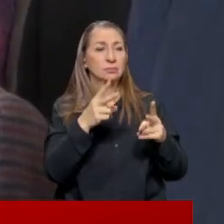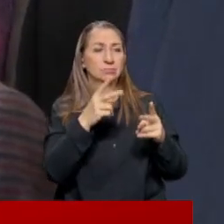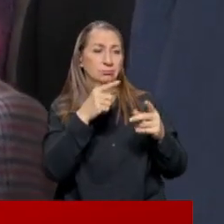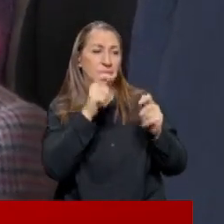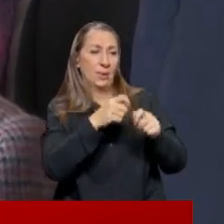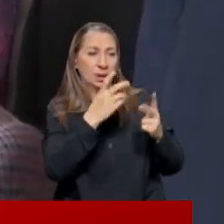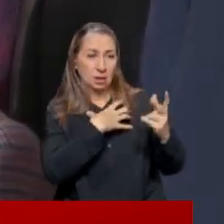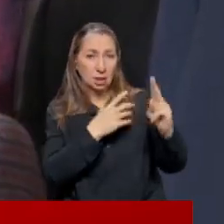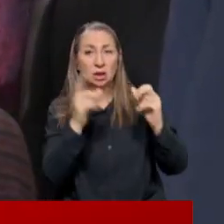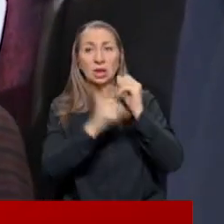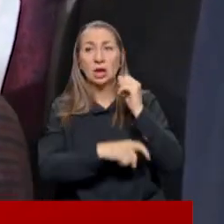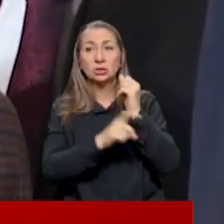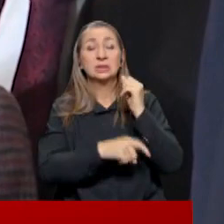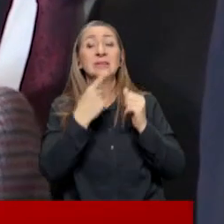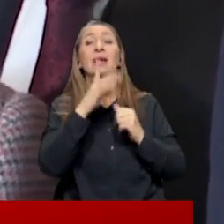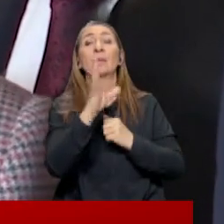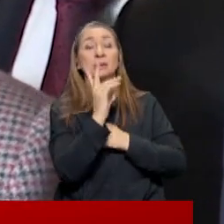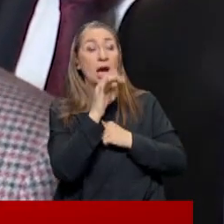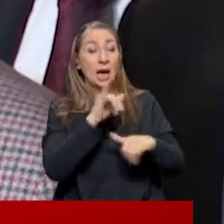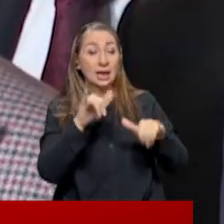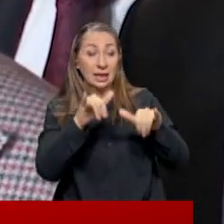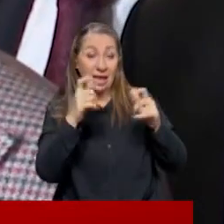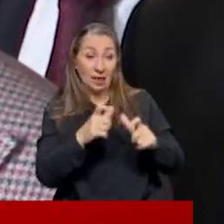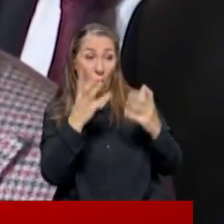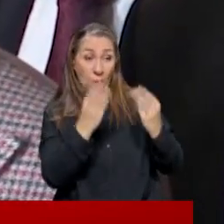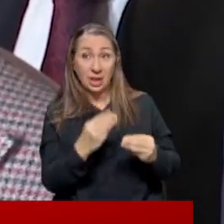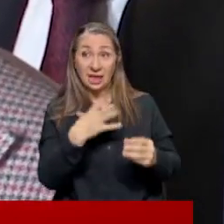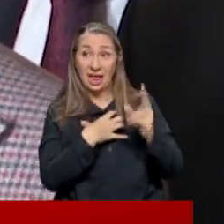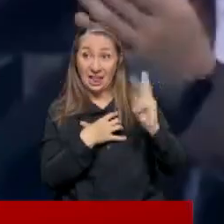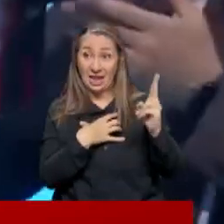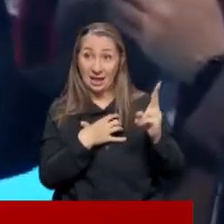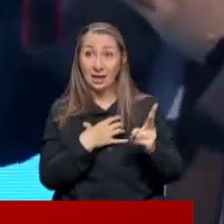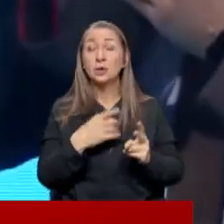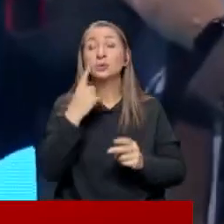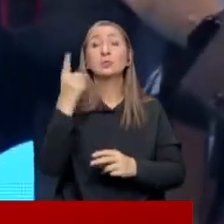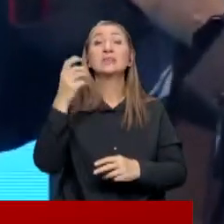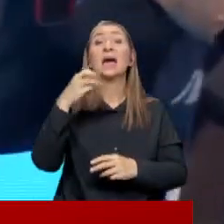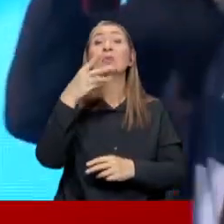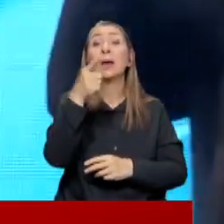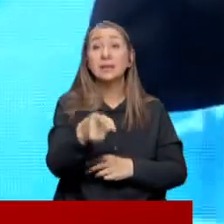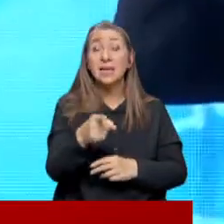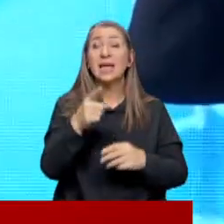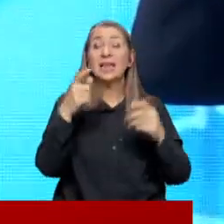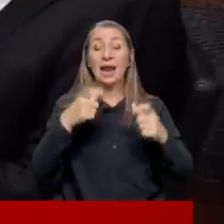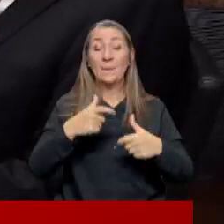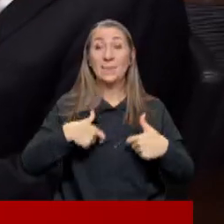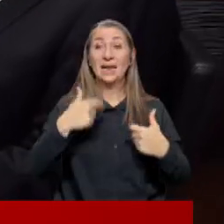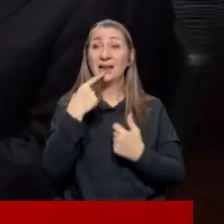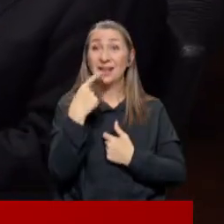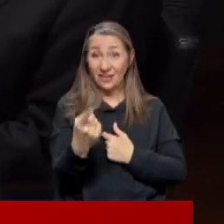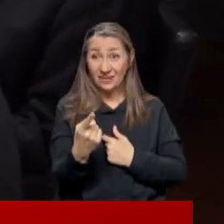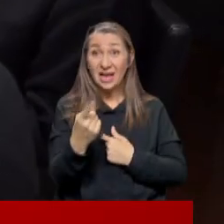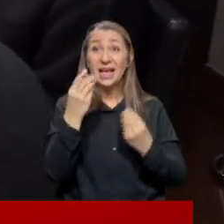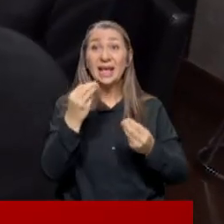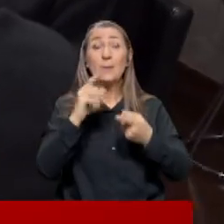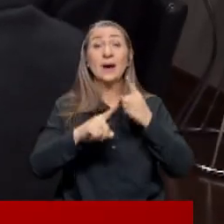kendileri, teröristle terörist diyemeyenlerle aynı yerde bulunan kendileri. Cumhurbaşkanı Erdoğan'ın yerli ve milli vurgusuyla